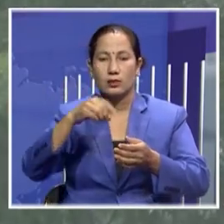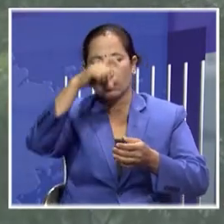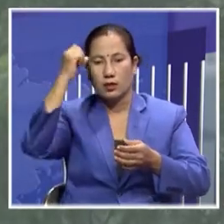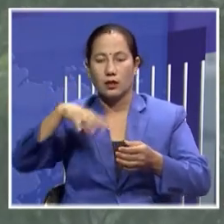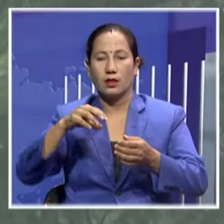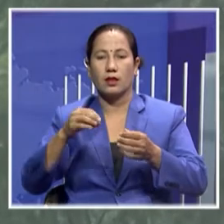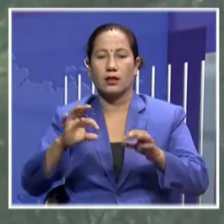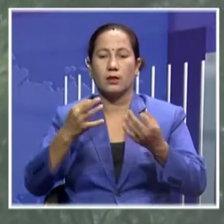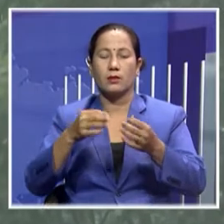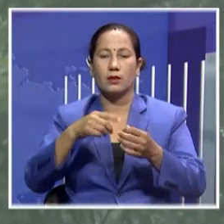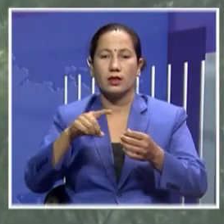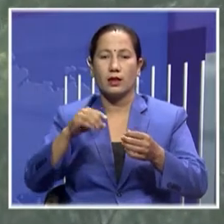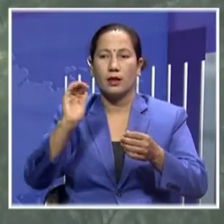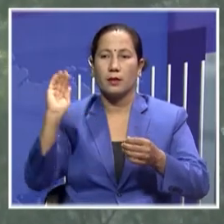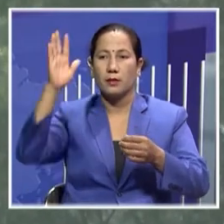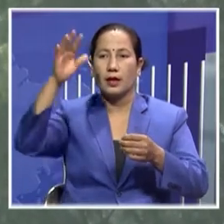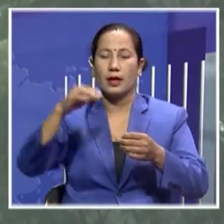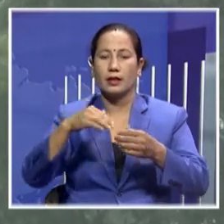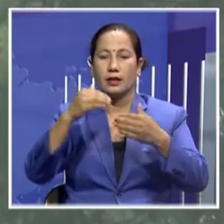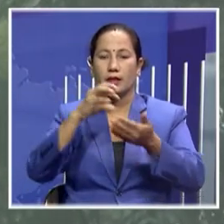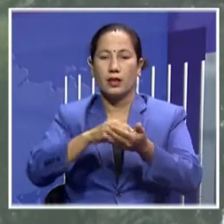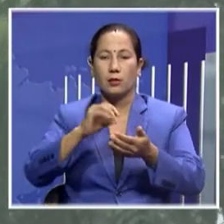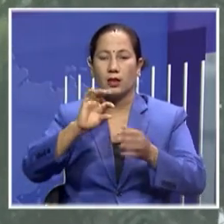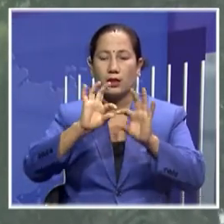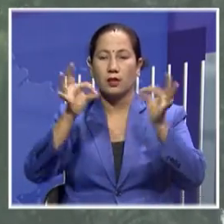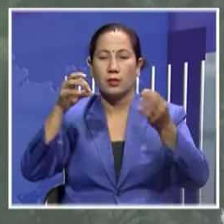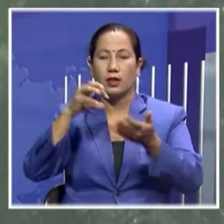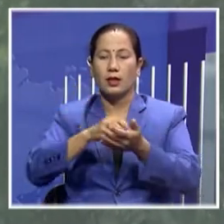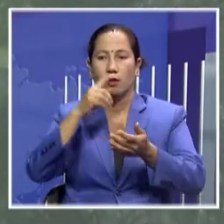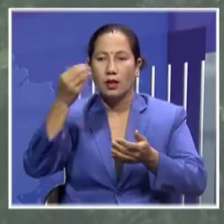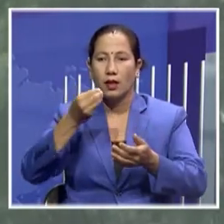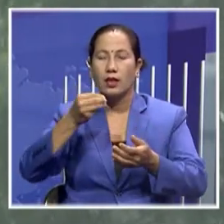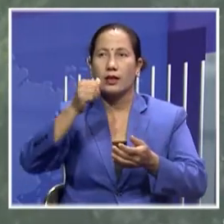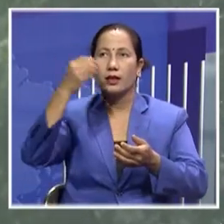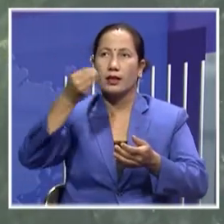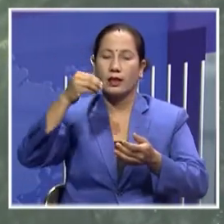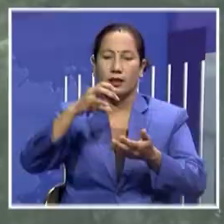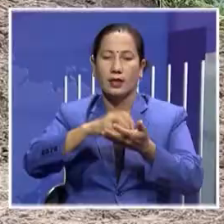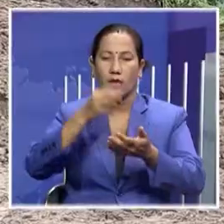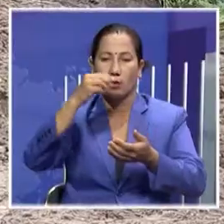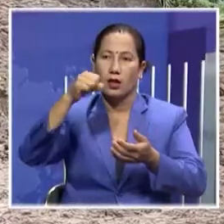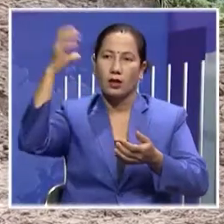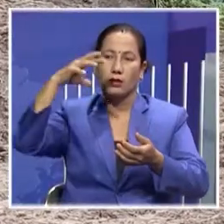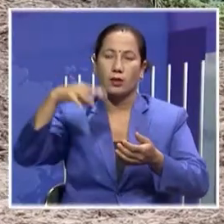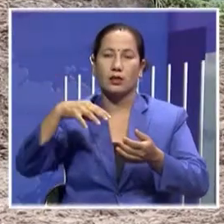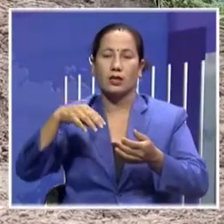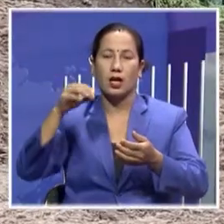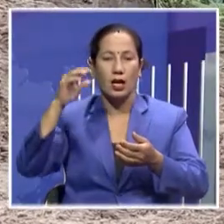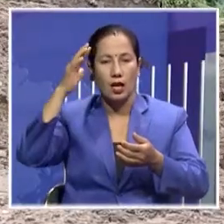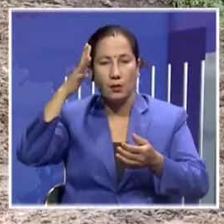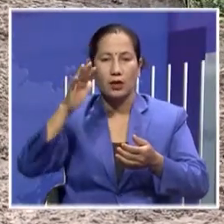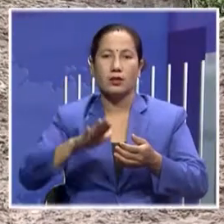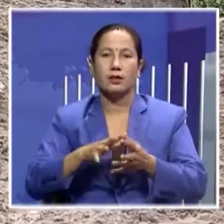प्रभाव जमाएको छ। पहाडी भेगका विभिन्न स्थानमा पनि हल्कादेखि मध्यमसँगै केही स्थानमा भारी वर्षाको आकलन गरिएको